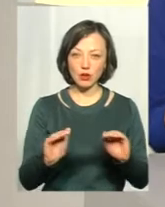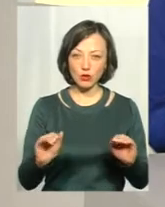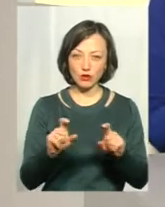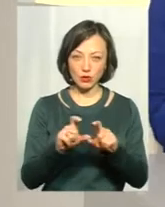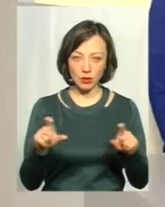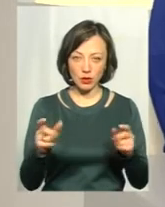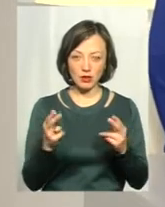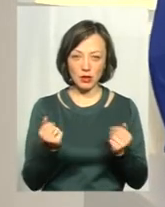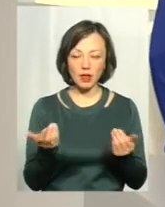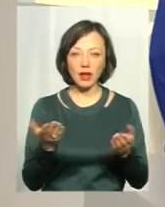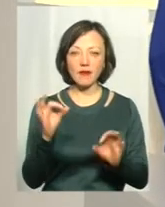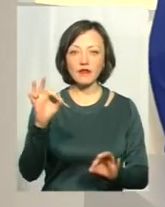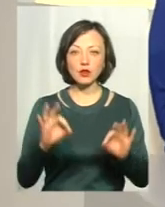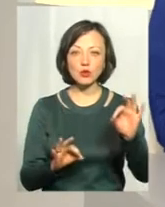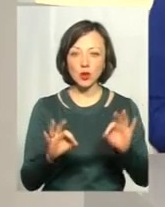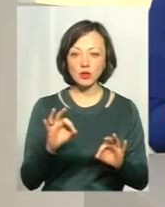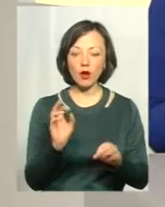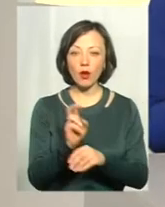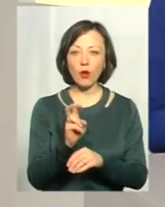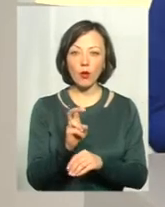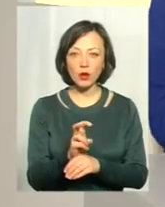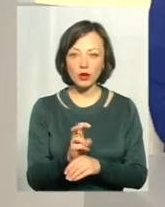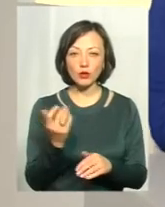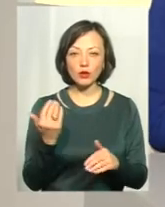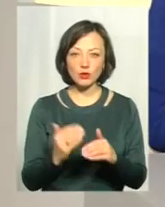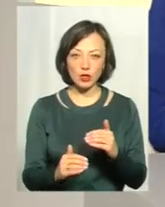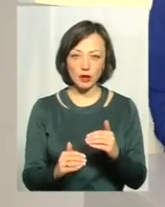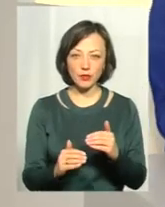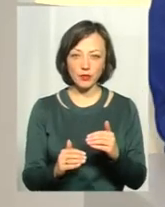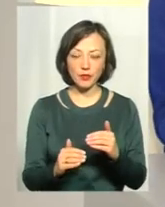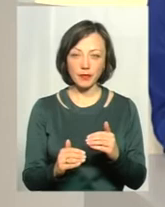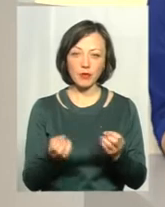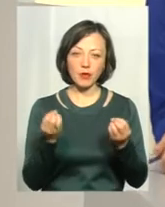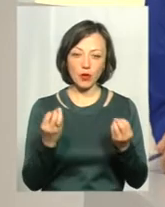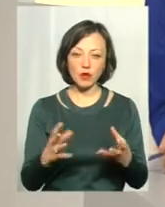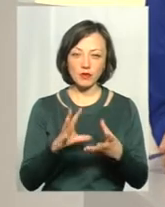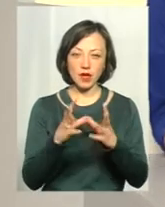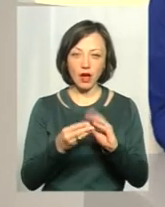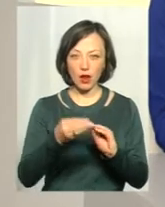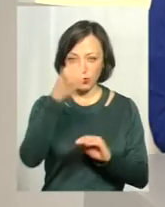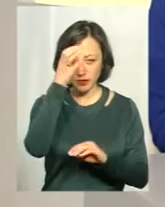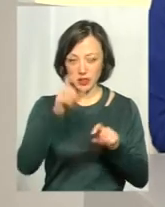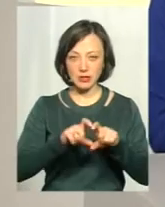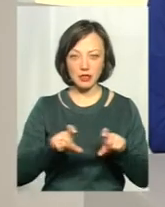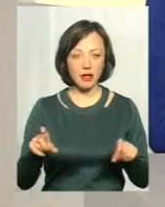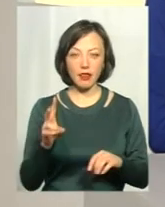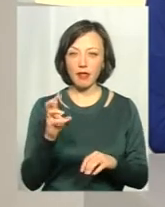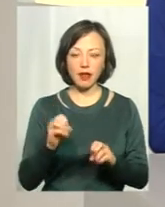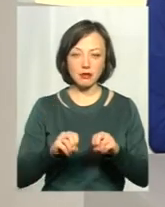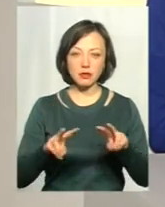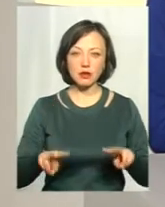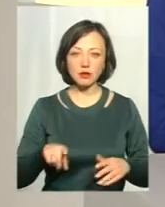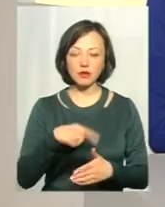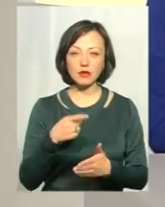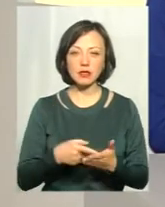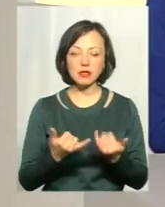і в школи. Який відсоток з них ходить саме вже просто в загальноосвітні заклади, не спеціалізовані?